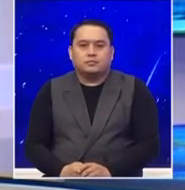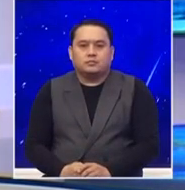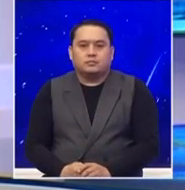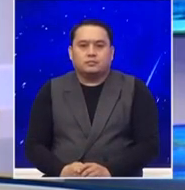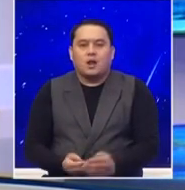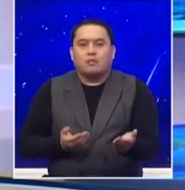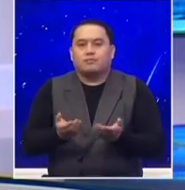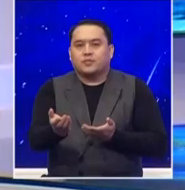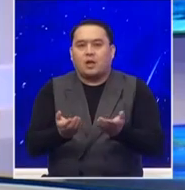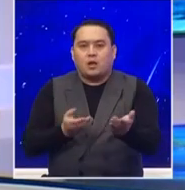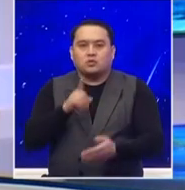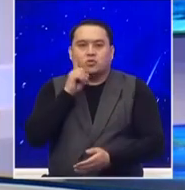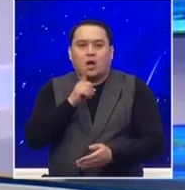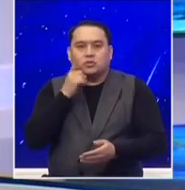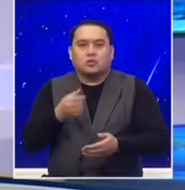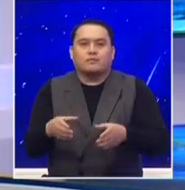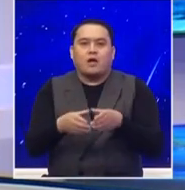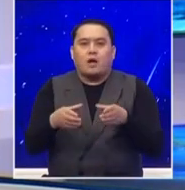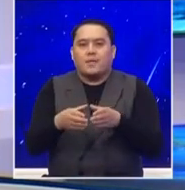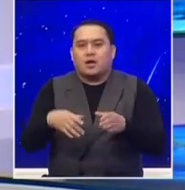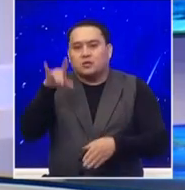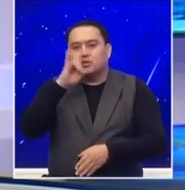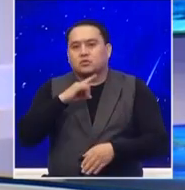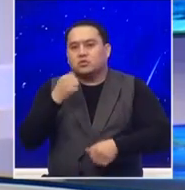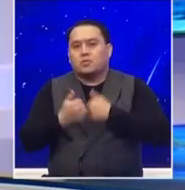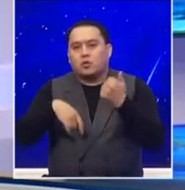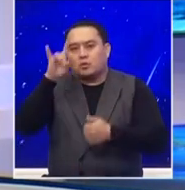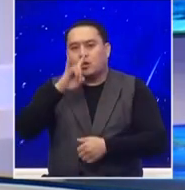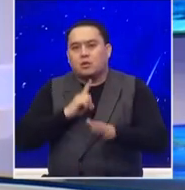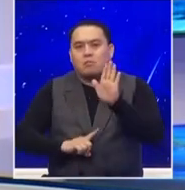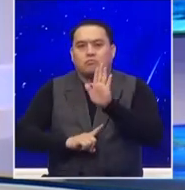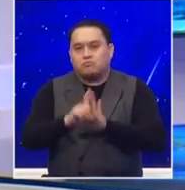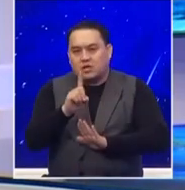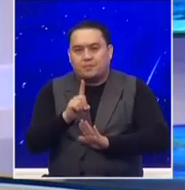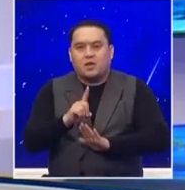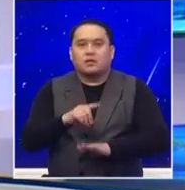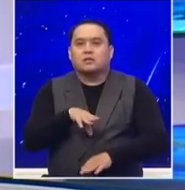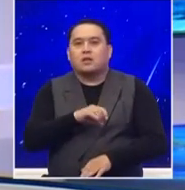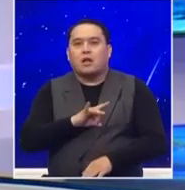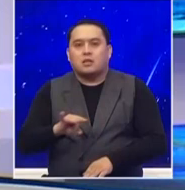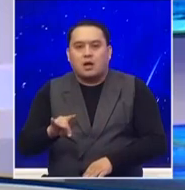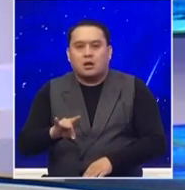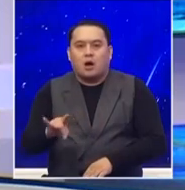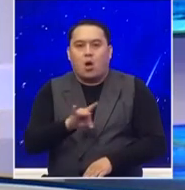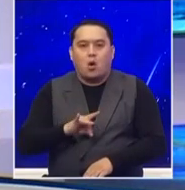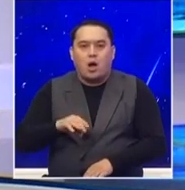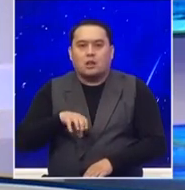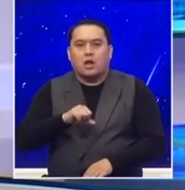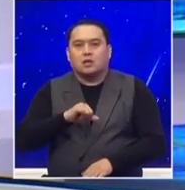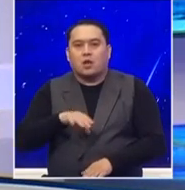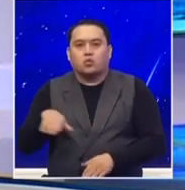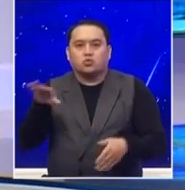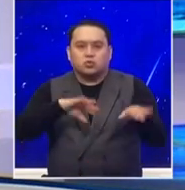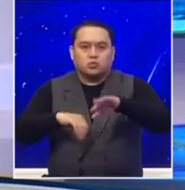Биатлоннан Алматы облысының жастар құрама командасы Қазақстан чемпионатына дайындықты бастап кетті. Олар қазір Талғар ауданындағы Алатау қысқы